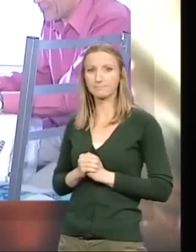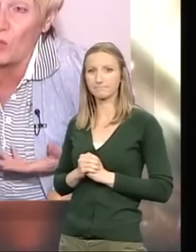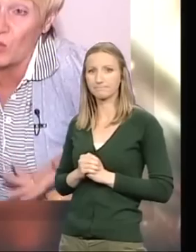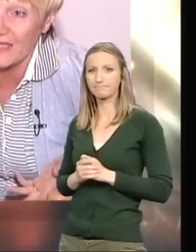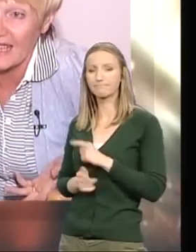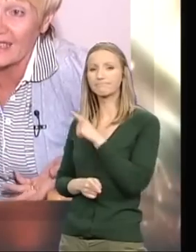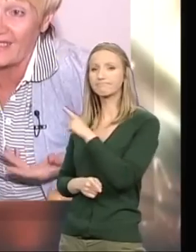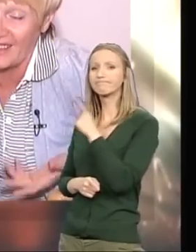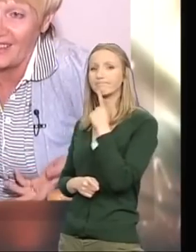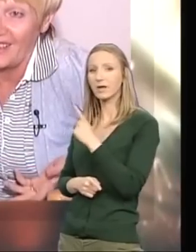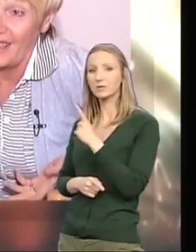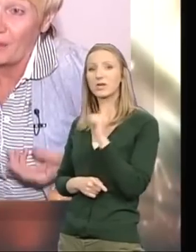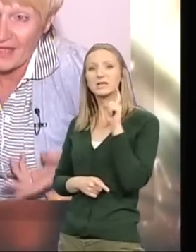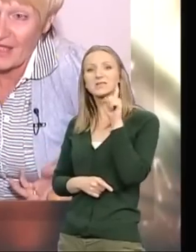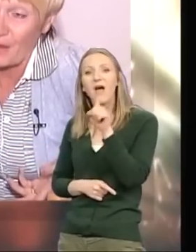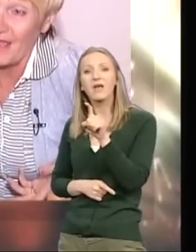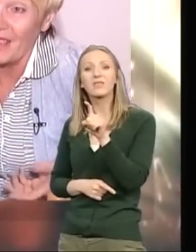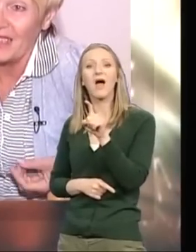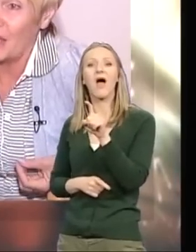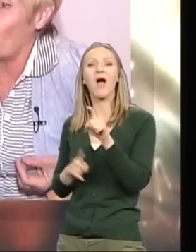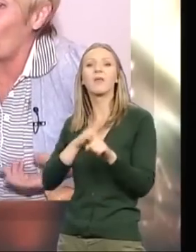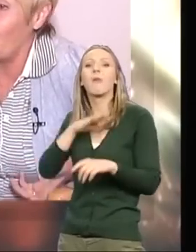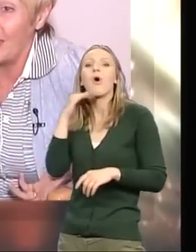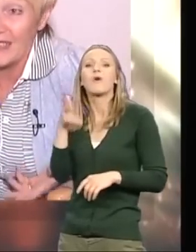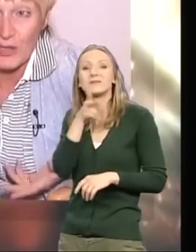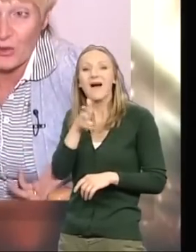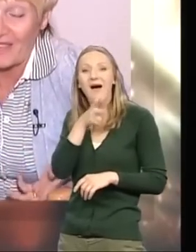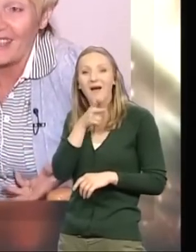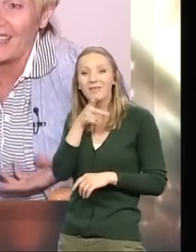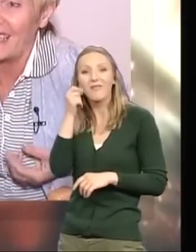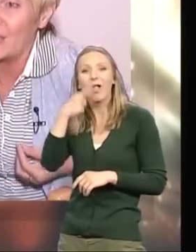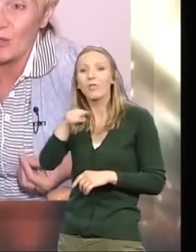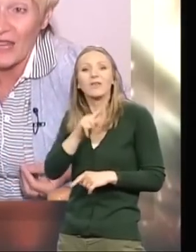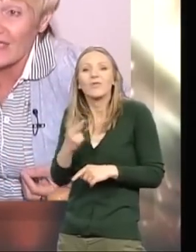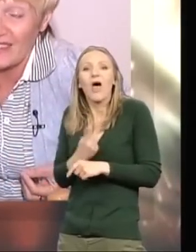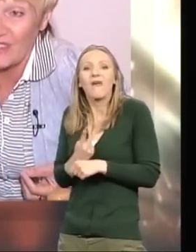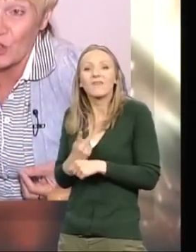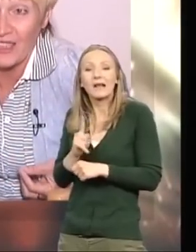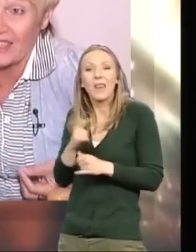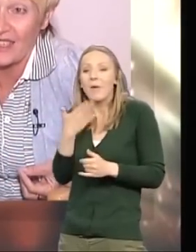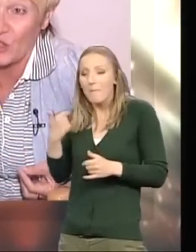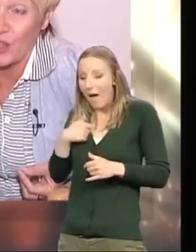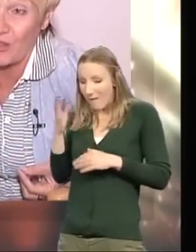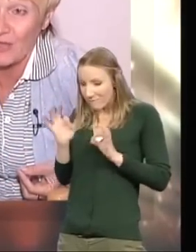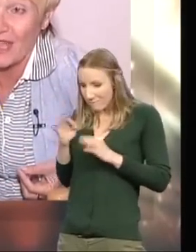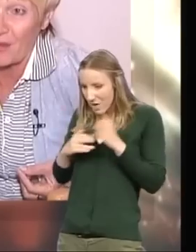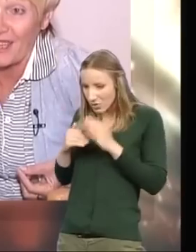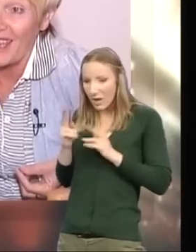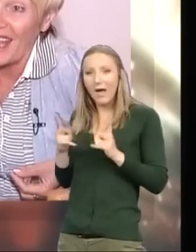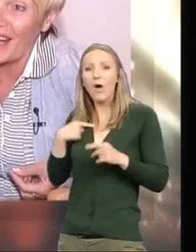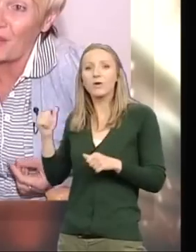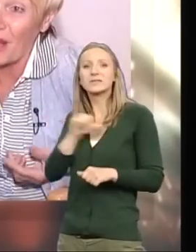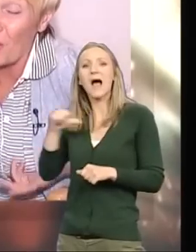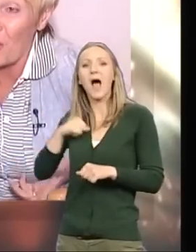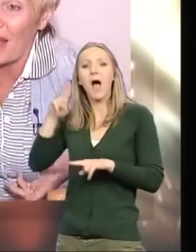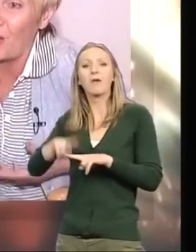nosi puno, puno zahteva pred njima na koje oni niti su navikli, niti su razvili veštine da ih rešavaju sami.